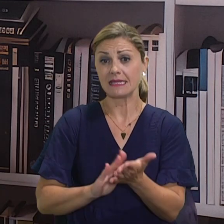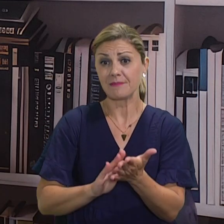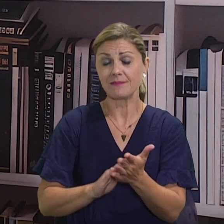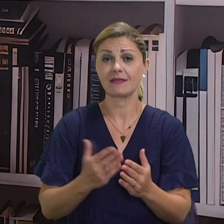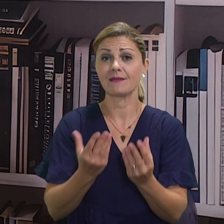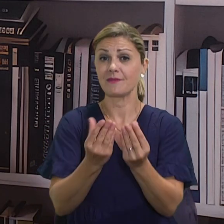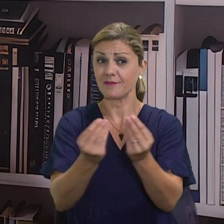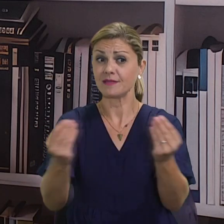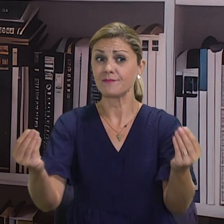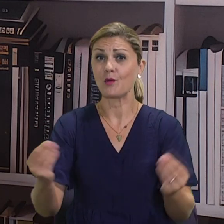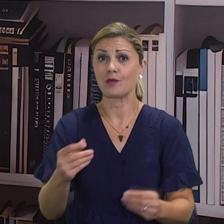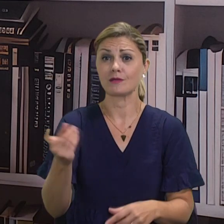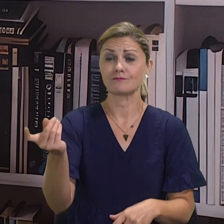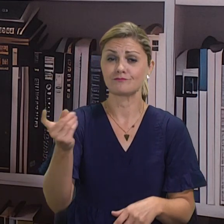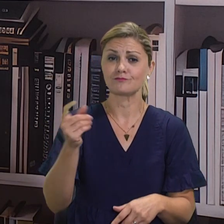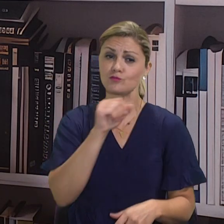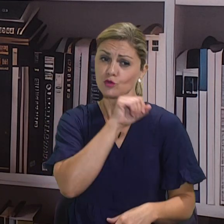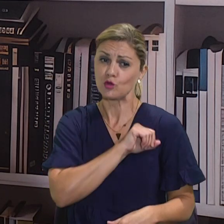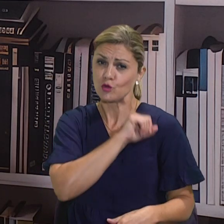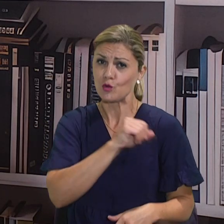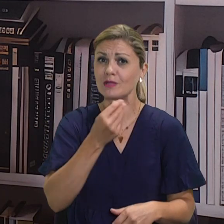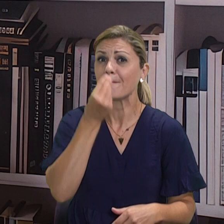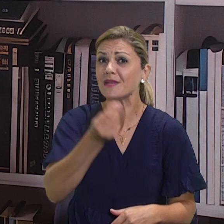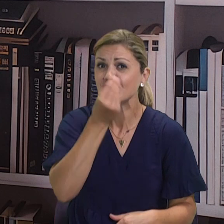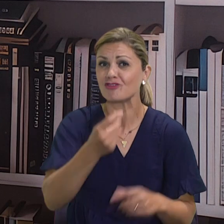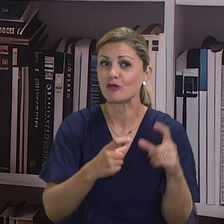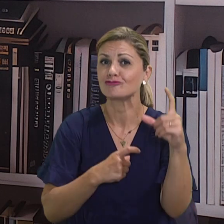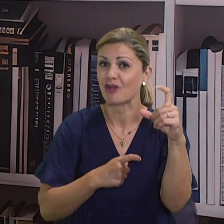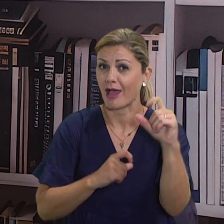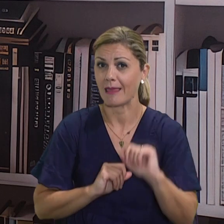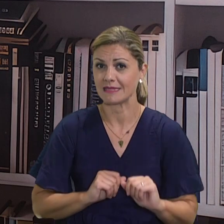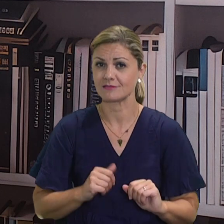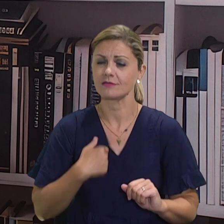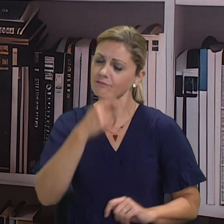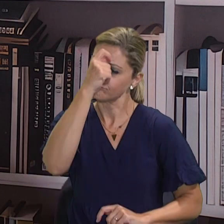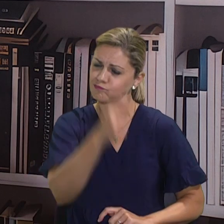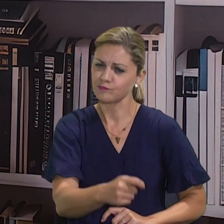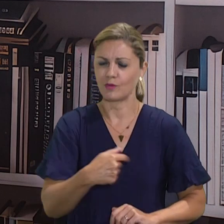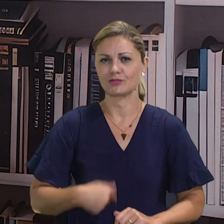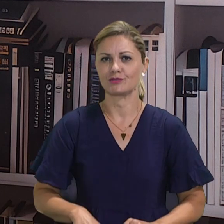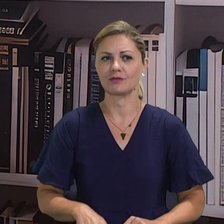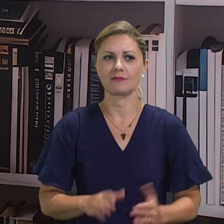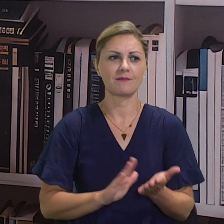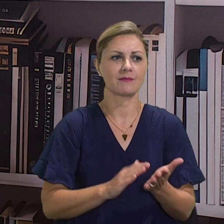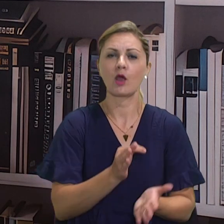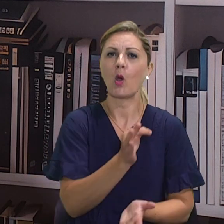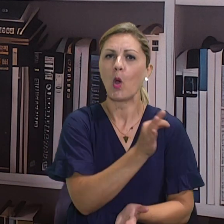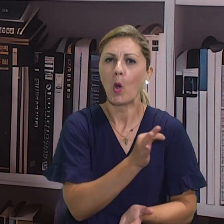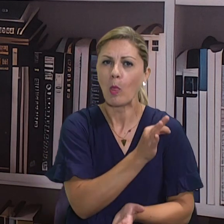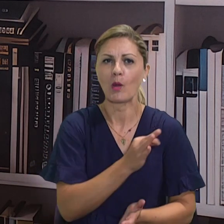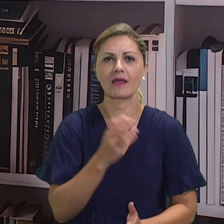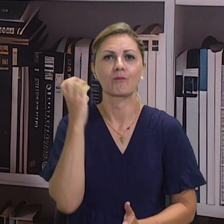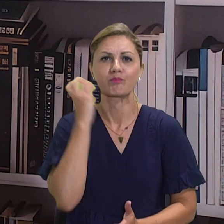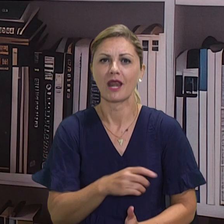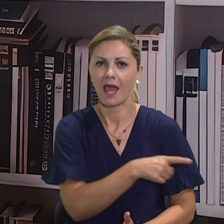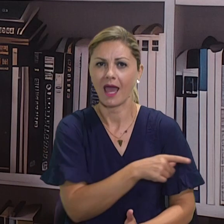jer kad gledamo ove dijalekte, splitski govor je jedan od tih čakavskih dijalekata, jer imate vi ove otočke,